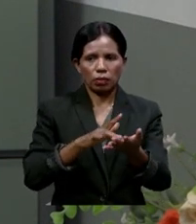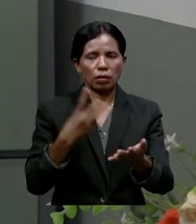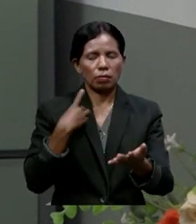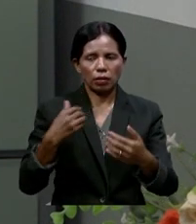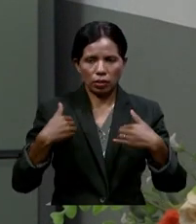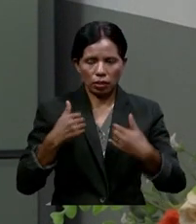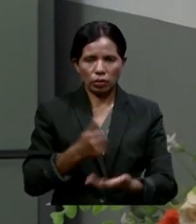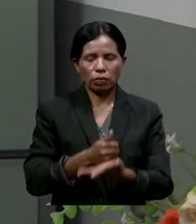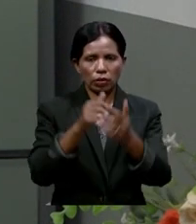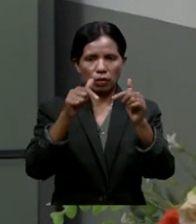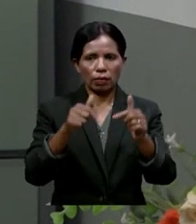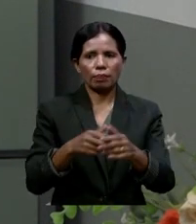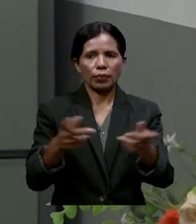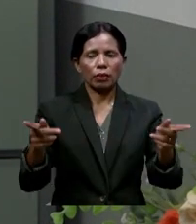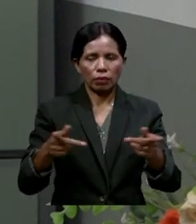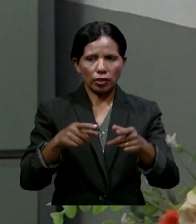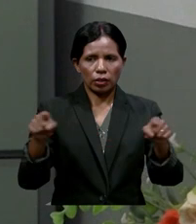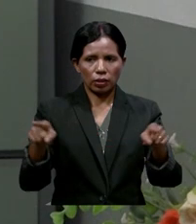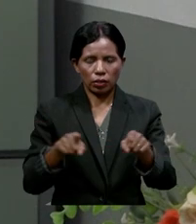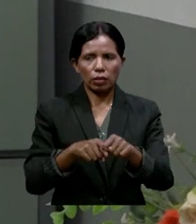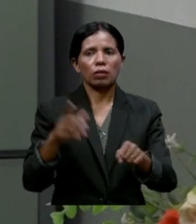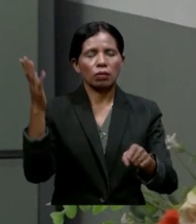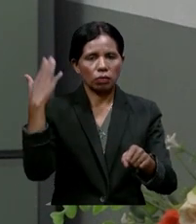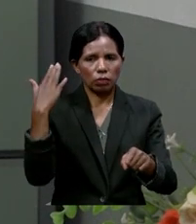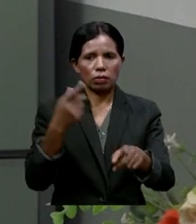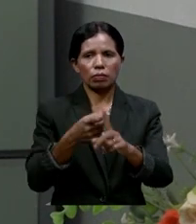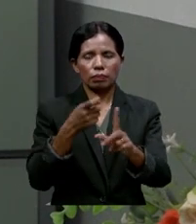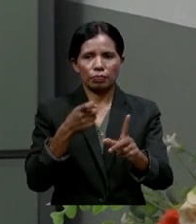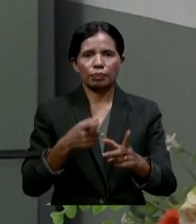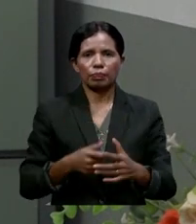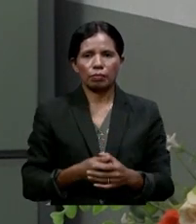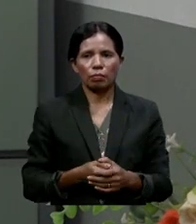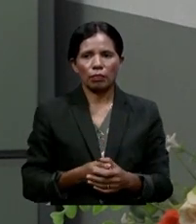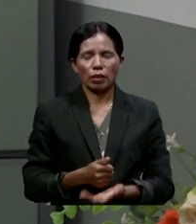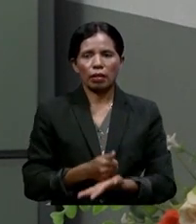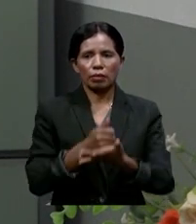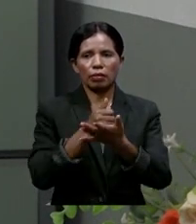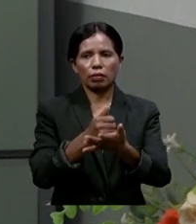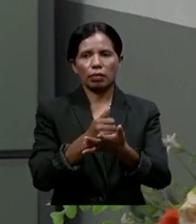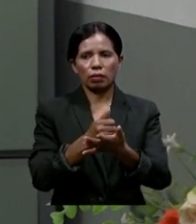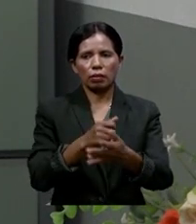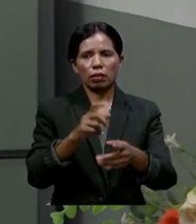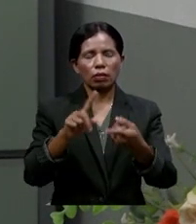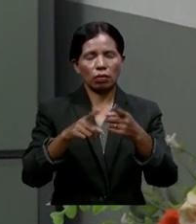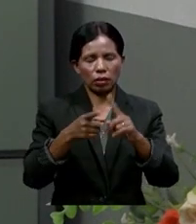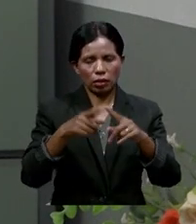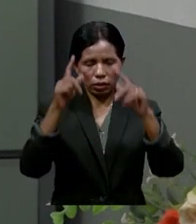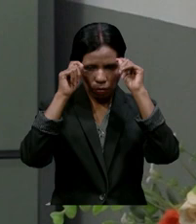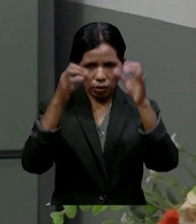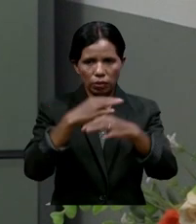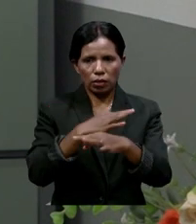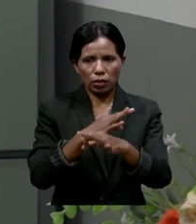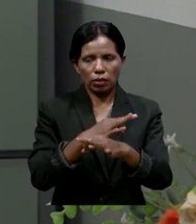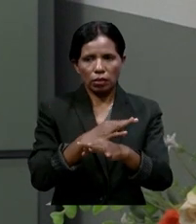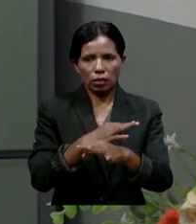tu iha ne idane mus fatin idane hanesan uluk husi apoyo si Maluku Timur hadiah para